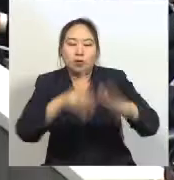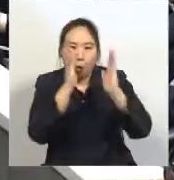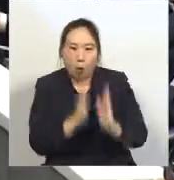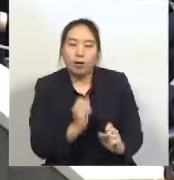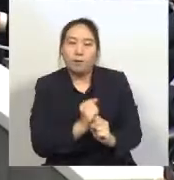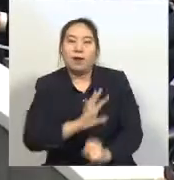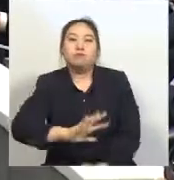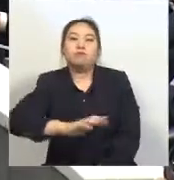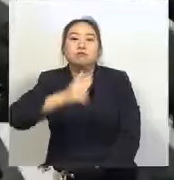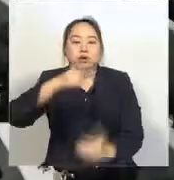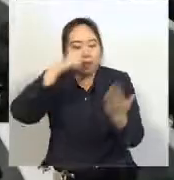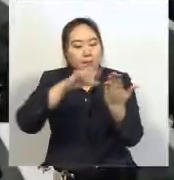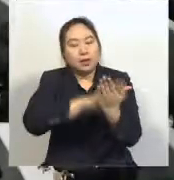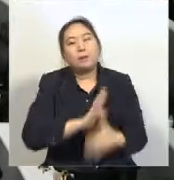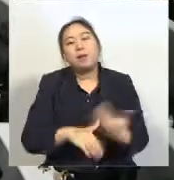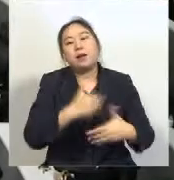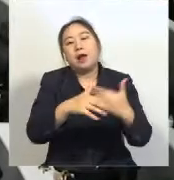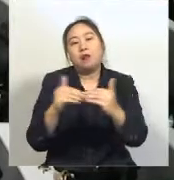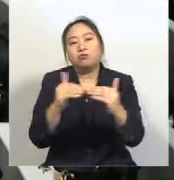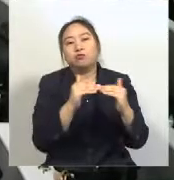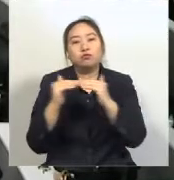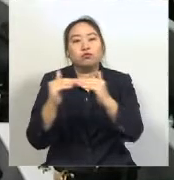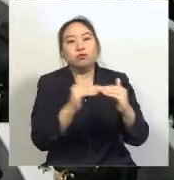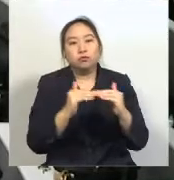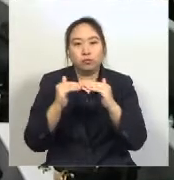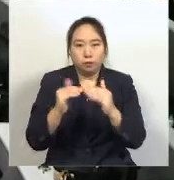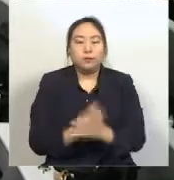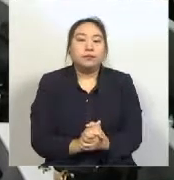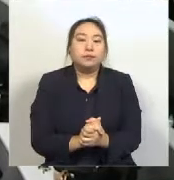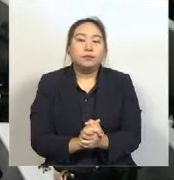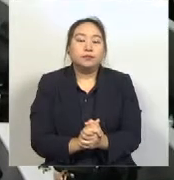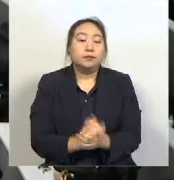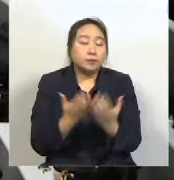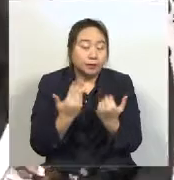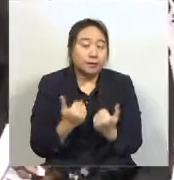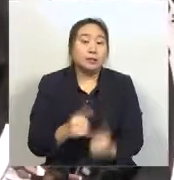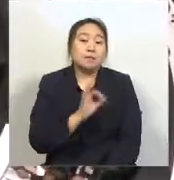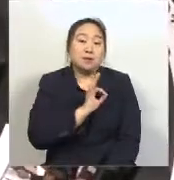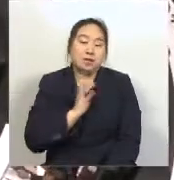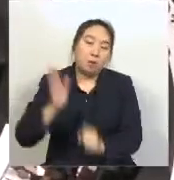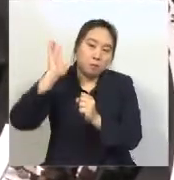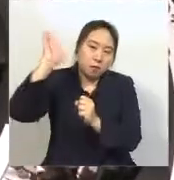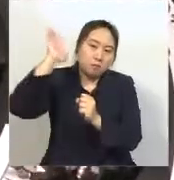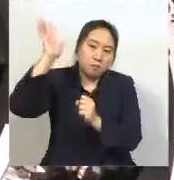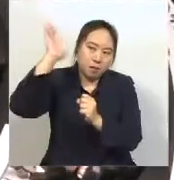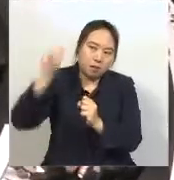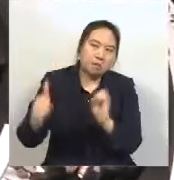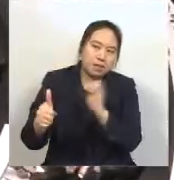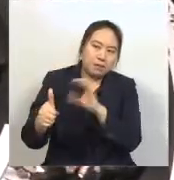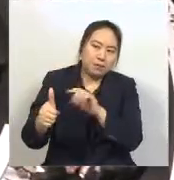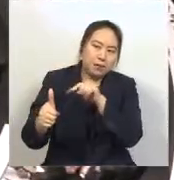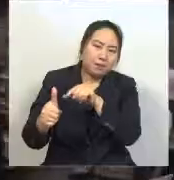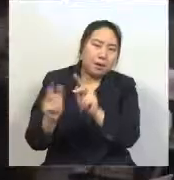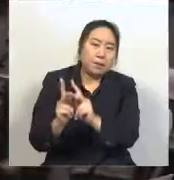เพื่อให้เกิดการพัฒนาประเทศอย่างมีความสมดุลในทุกด้านและข้อสังเกตที่สมาชิกได้อภิปรายไว้ให้คณะกร